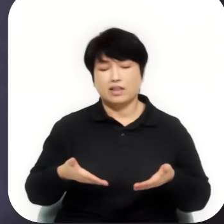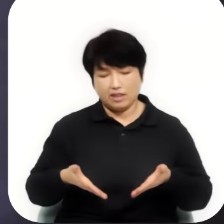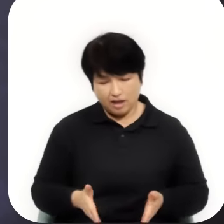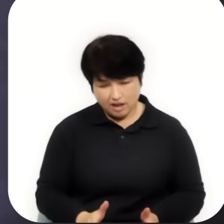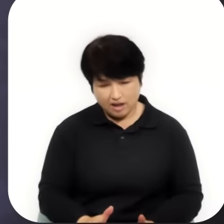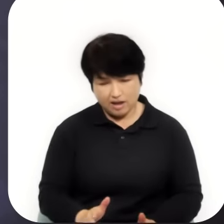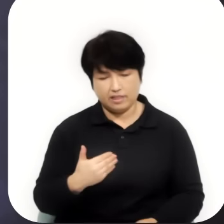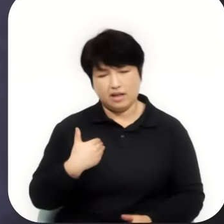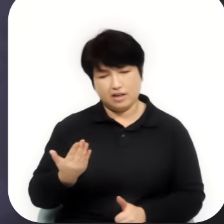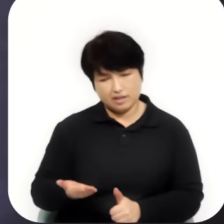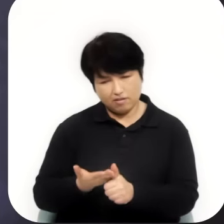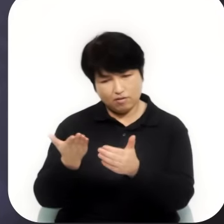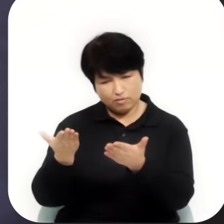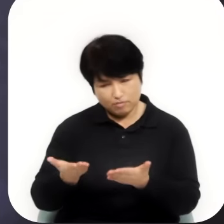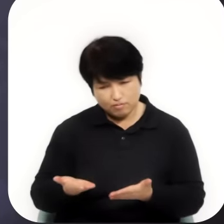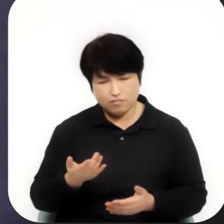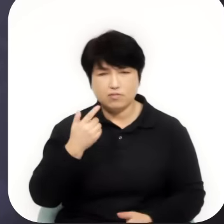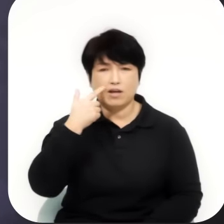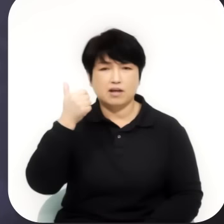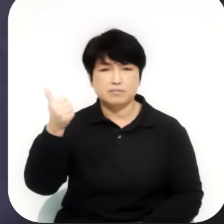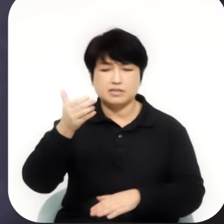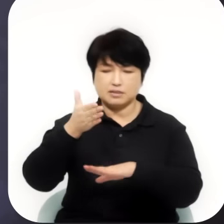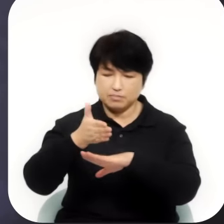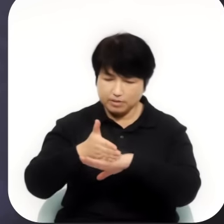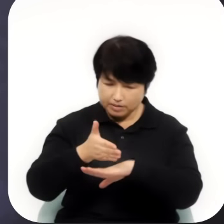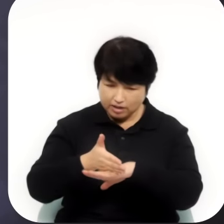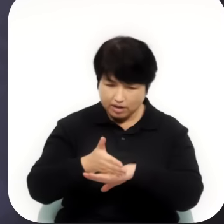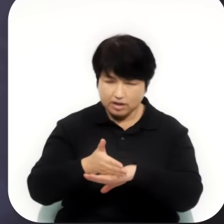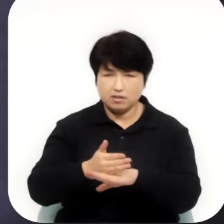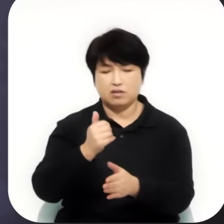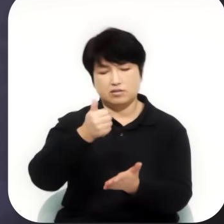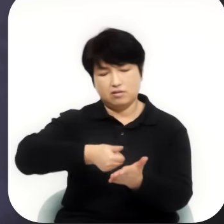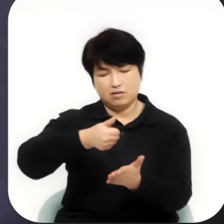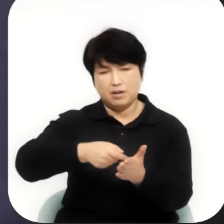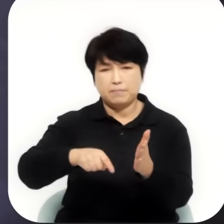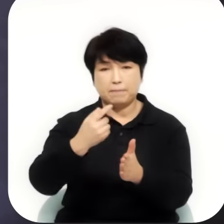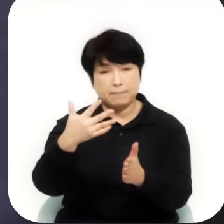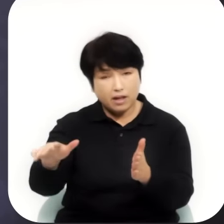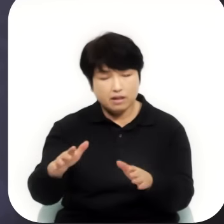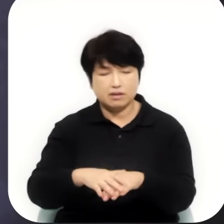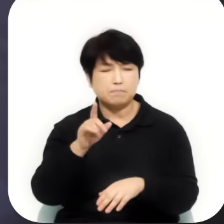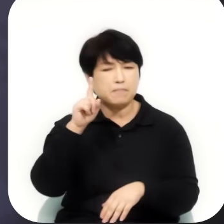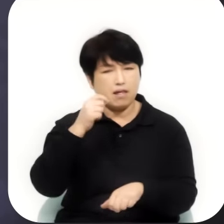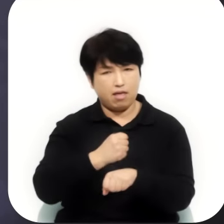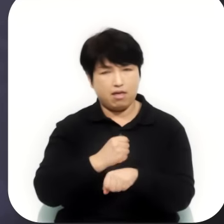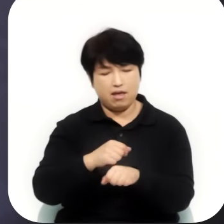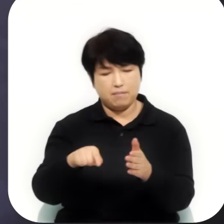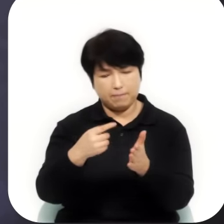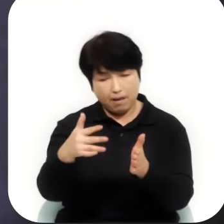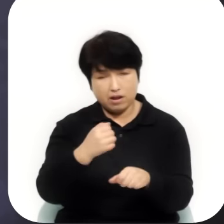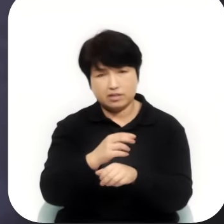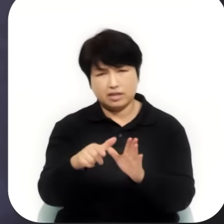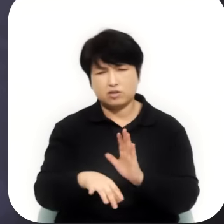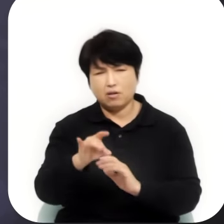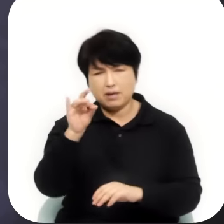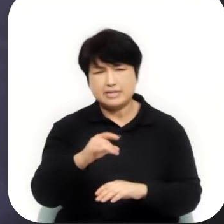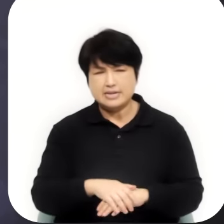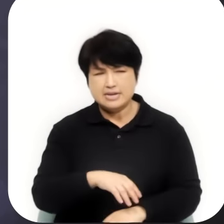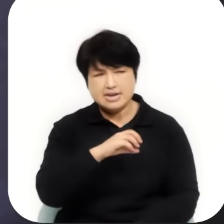나를 낳아주시고 키워주셔서 감사합니다. 이렇게 자꾸 절을 하루에 108배씩 절을 하면 반발이